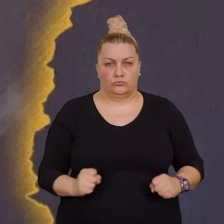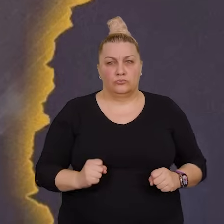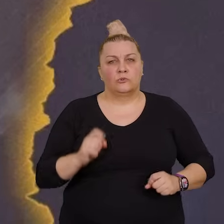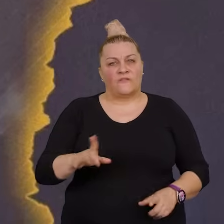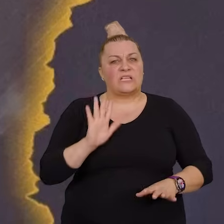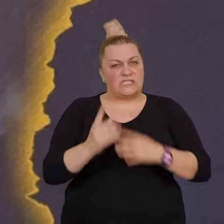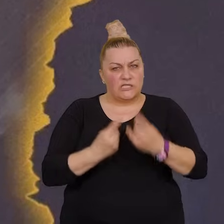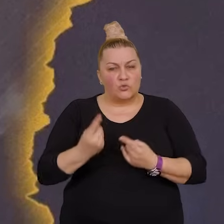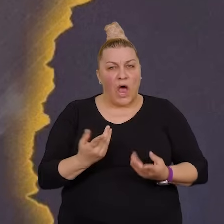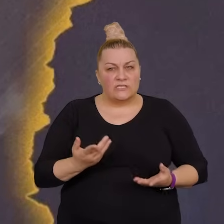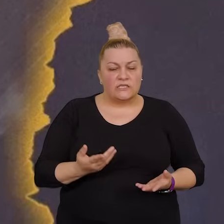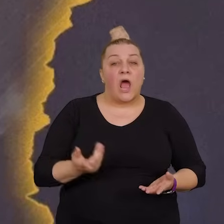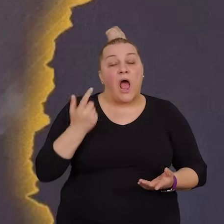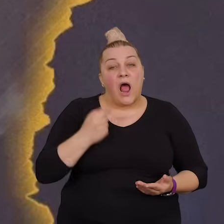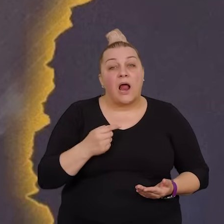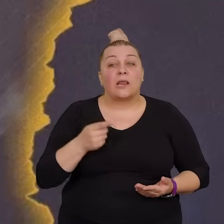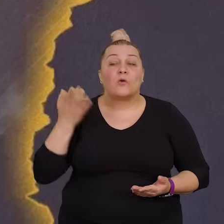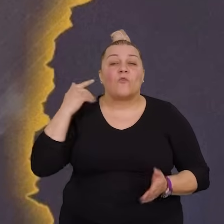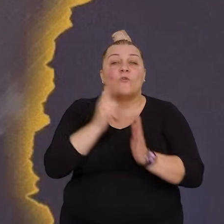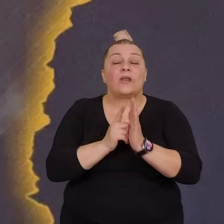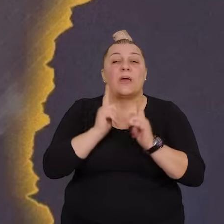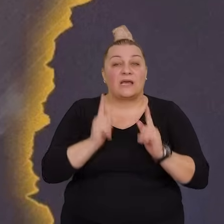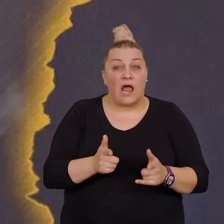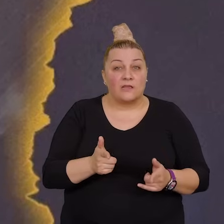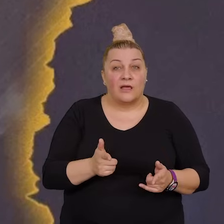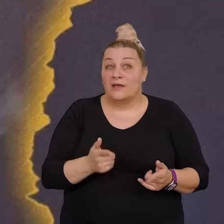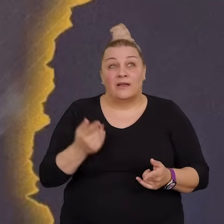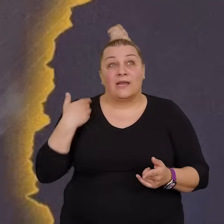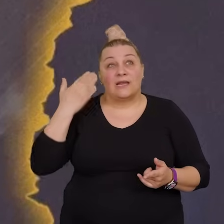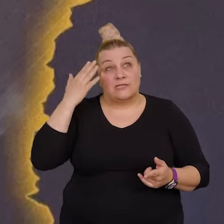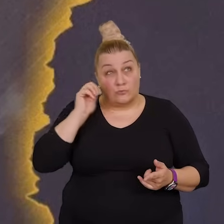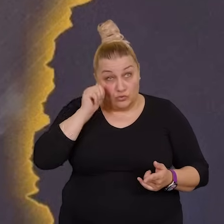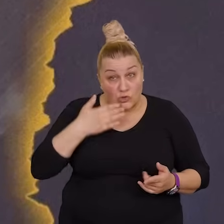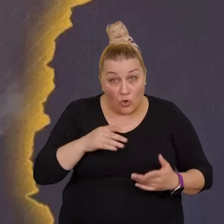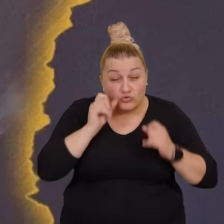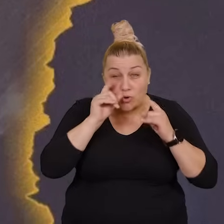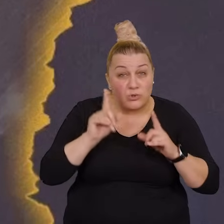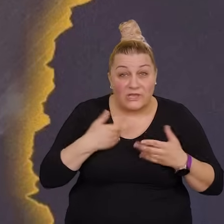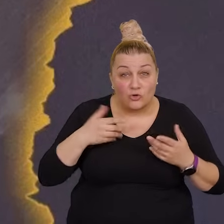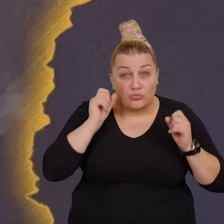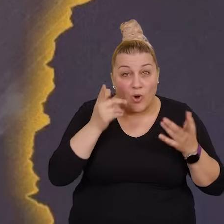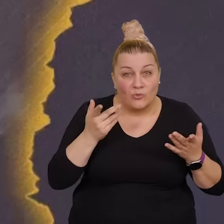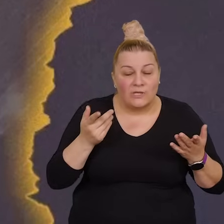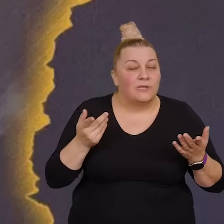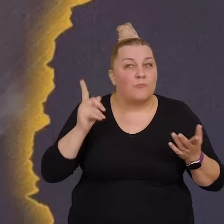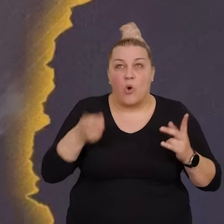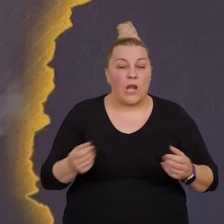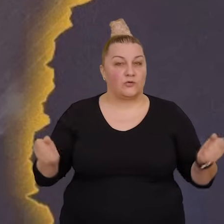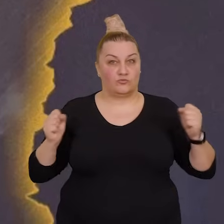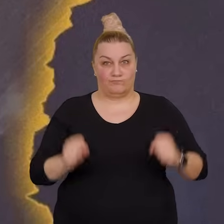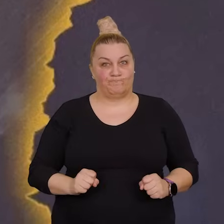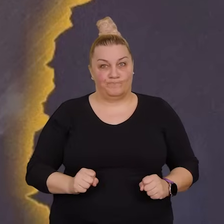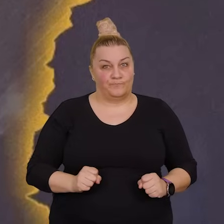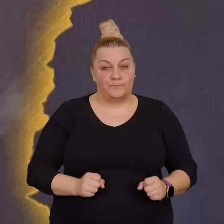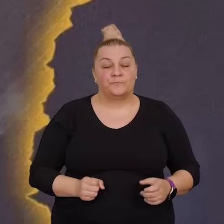situaciji. Oni nisu znali tih ratnih godina, hoće li se oni sutra ujutro probuditi. Znate. Prema tome oni nisu drugačije mogli izgledati. To je slična